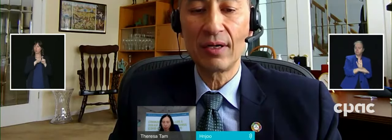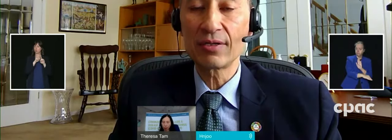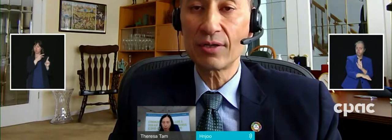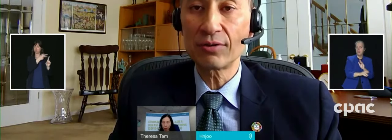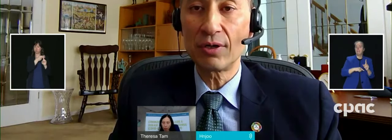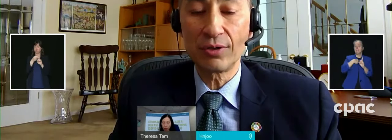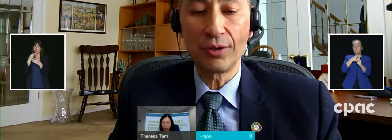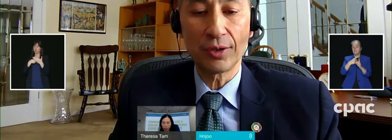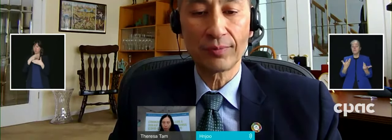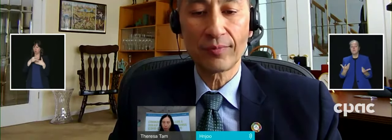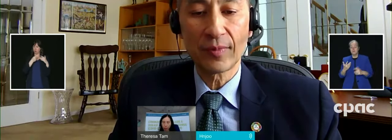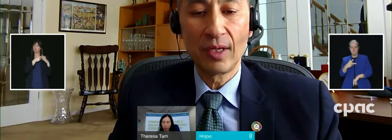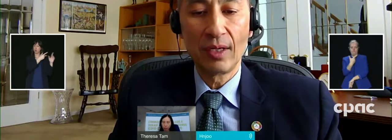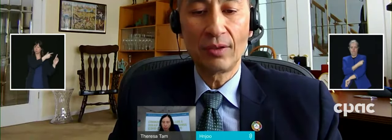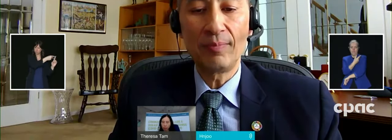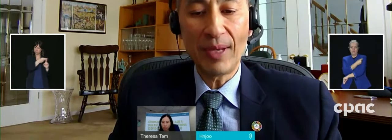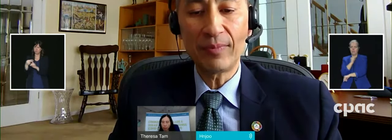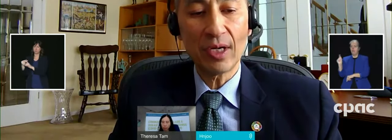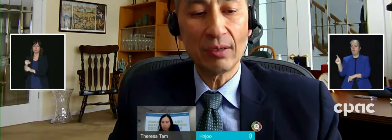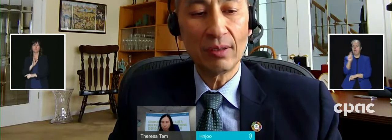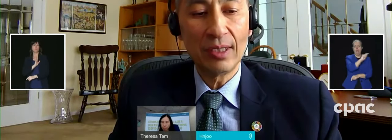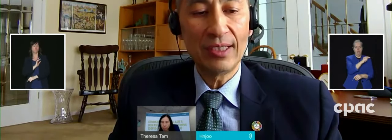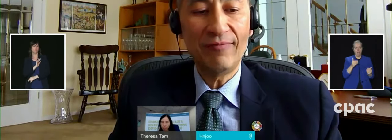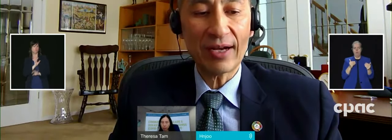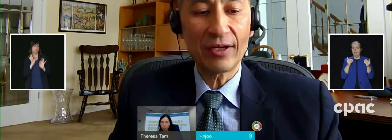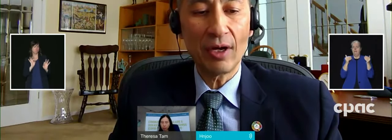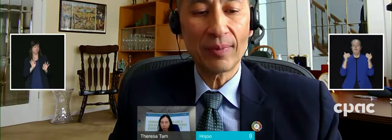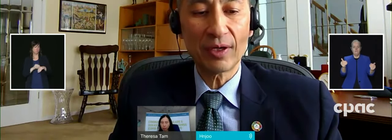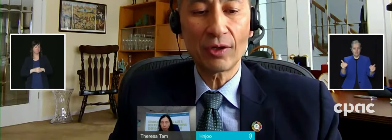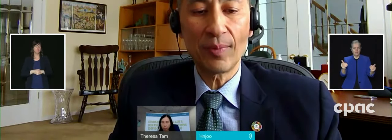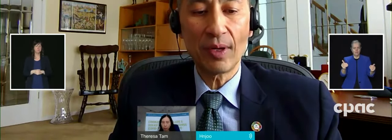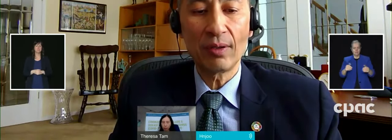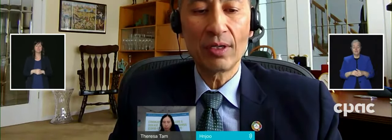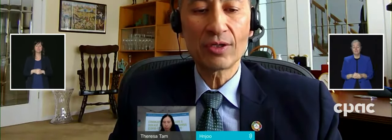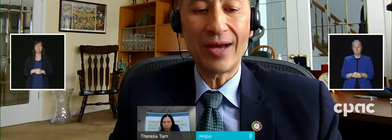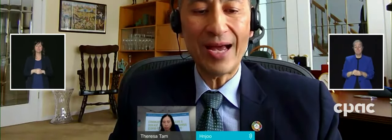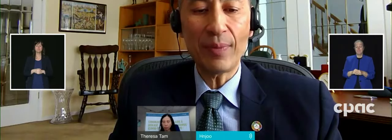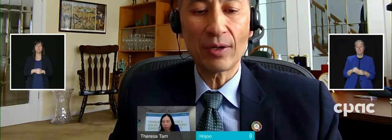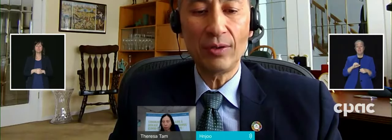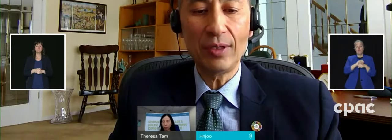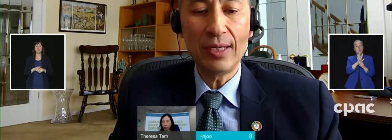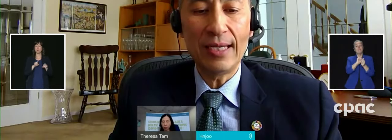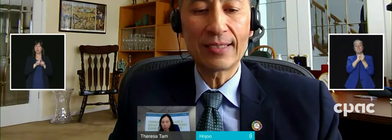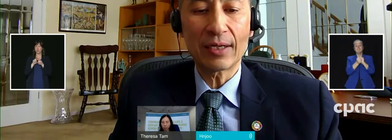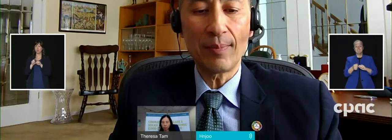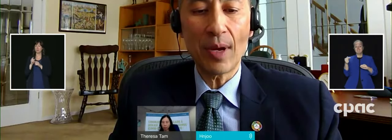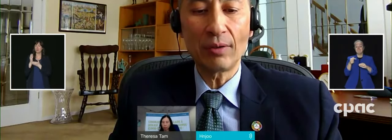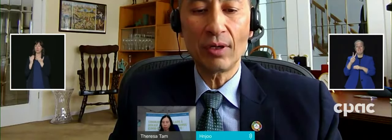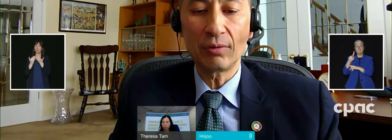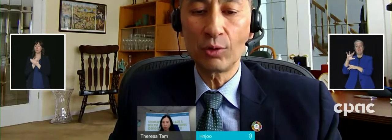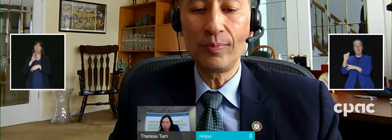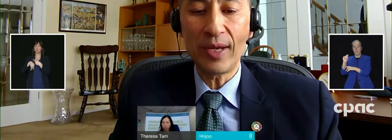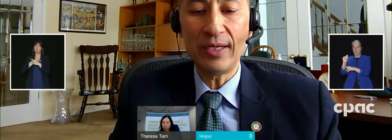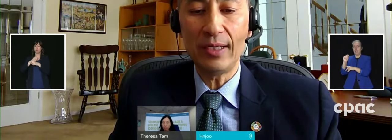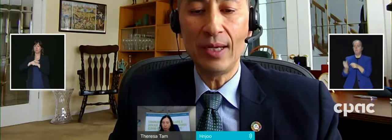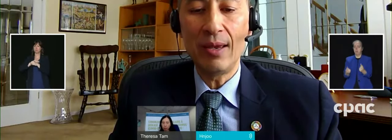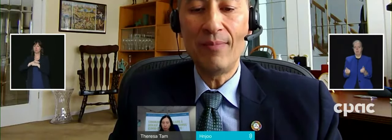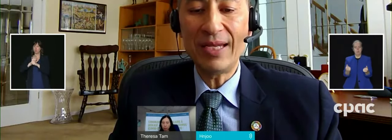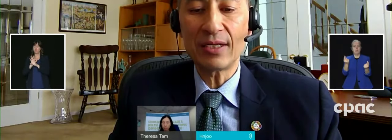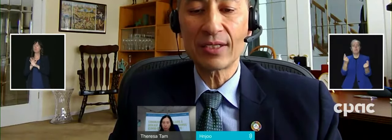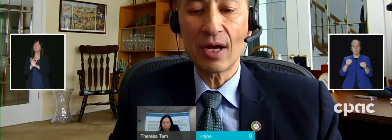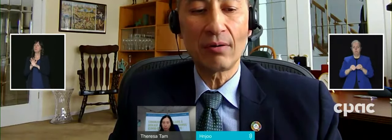vaccination sont en cours. Dans le même temps, des variants préoccupants sont apparus et se répandent dans tout le